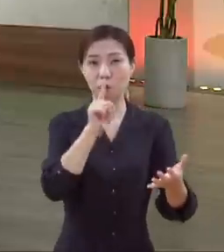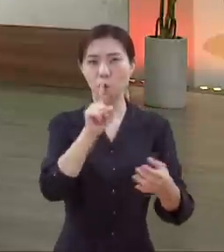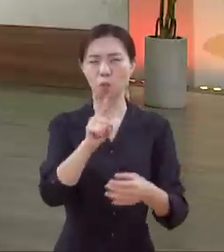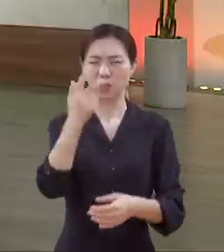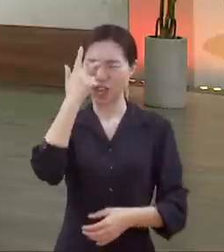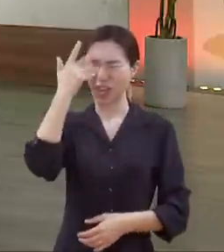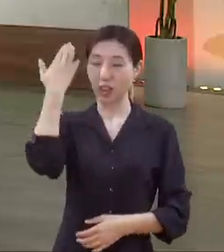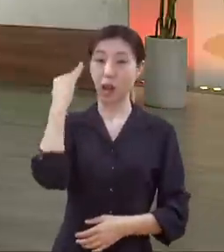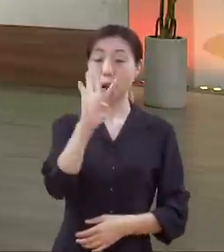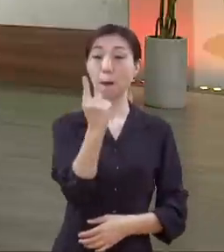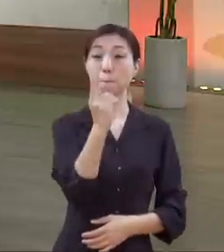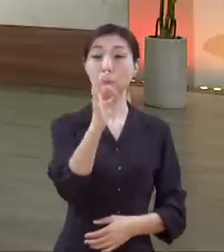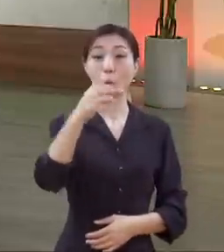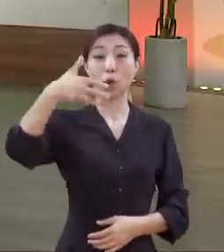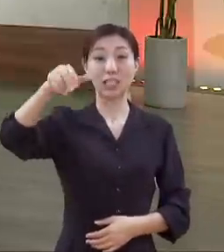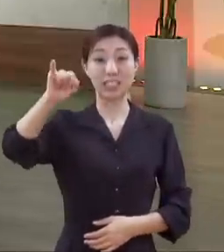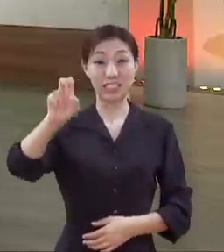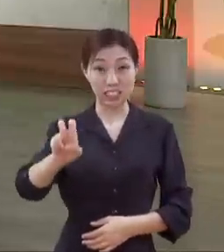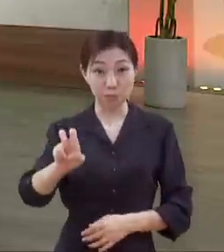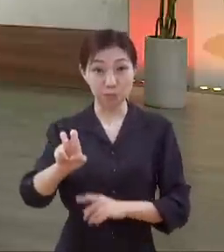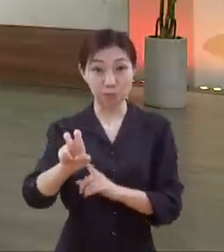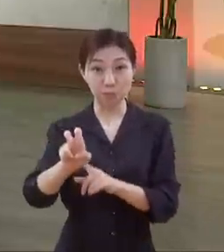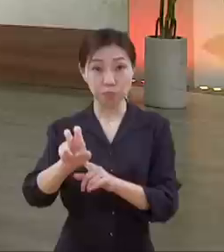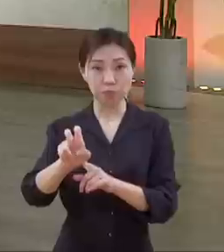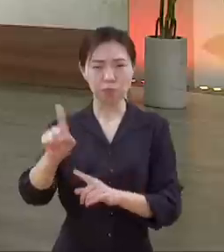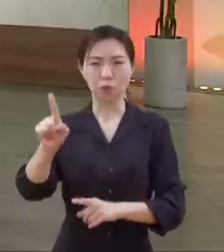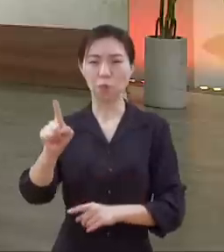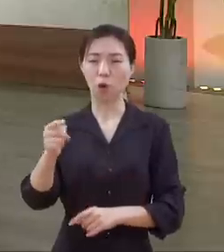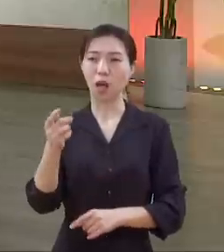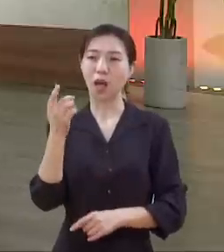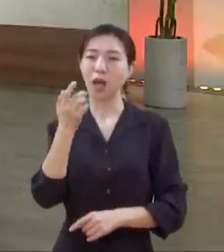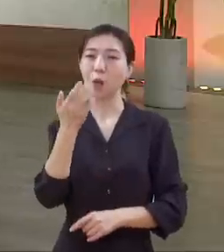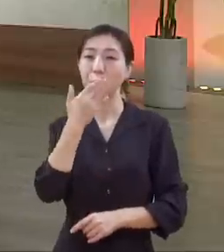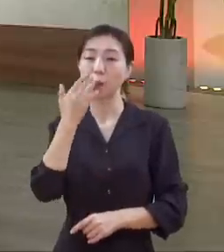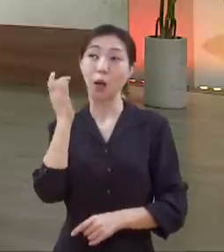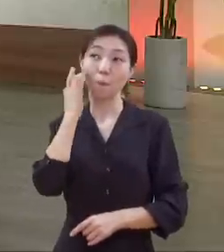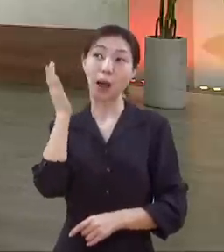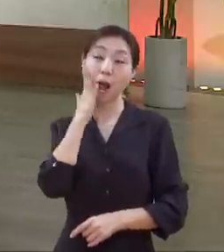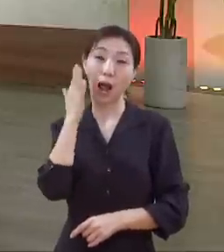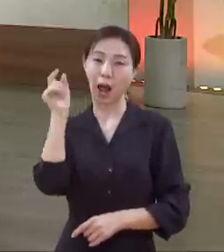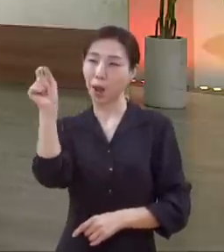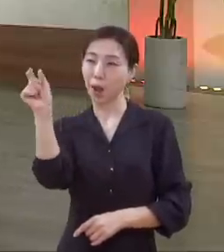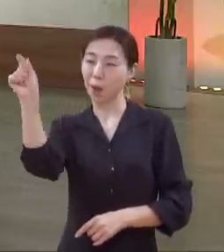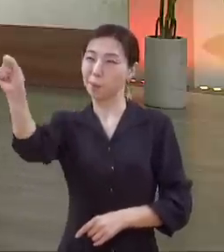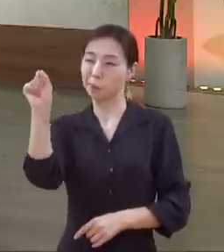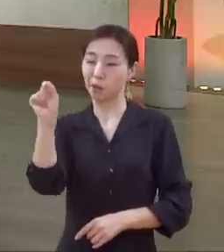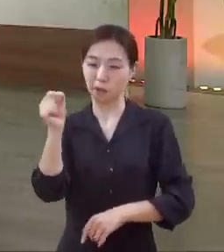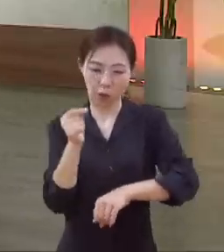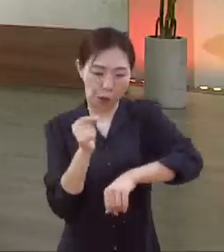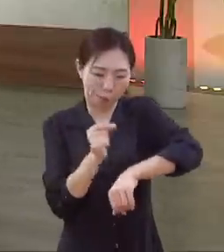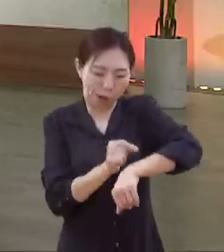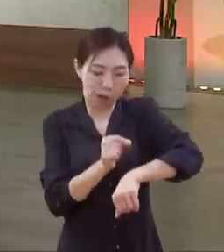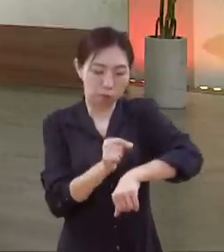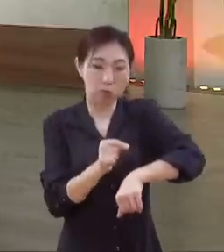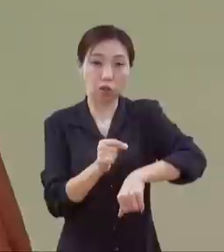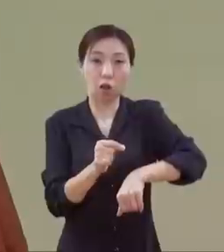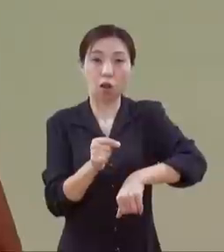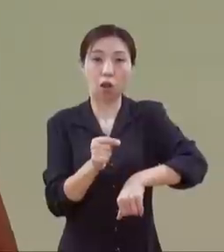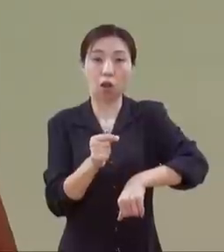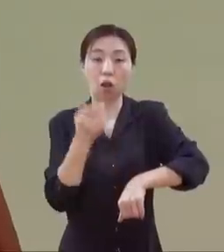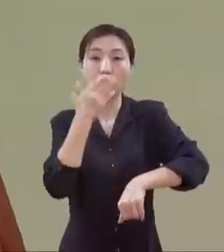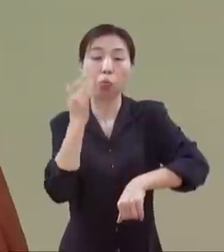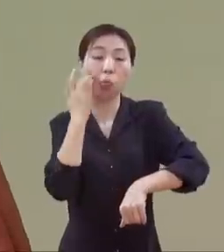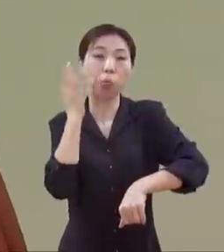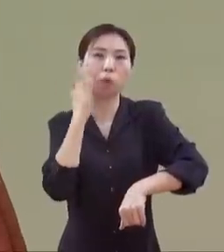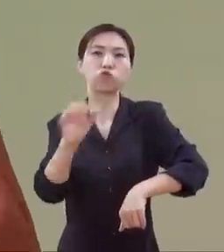모르겠지만 그 벌을 잡아다가 침을 딱 나 주고 버리면 그 벌이 죽는데요 죽는 벌도